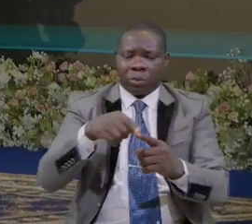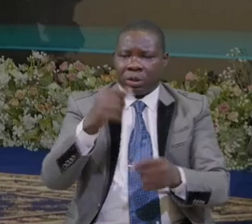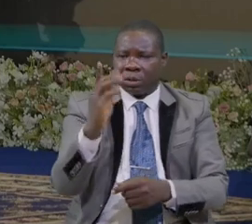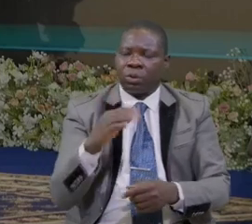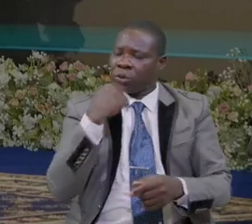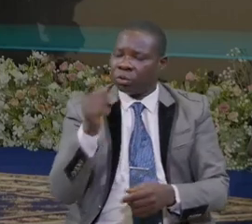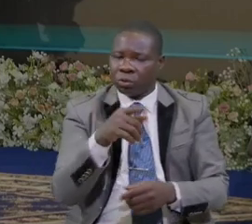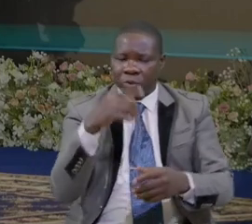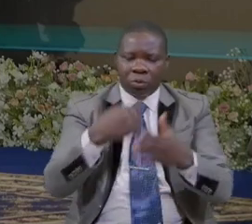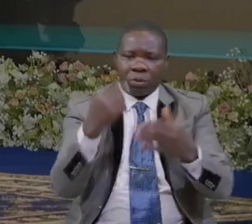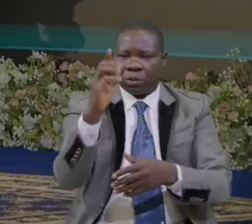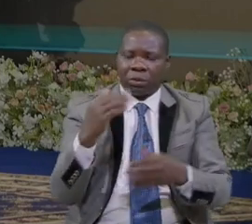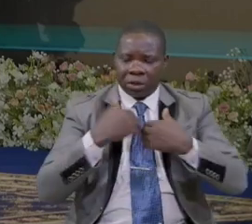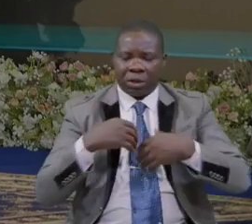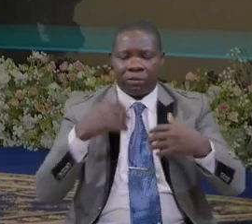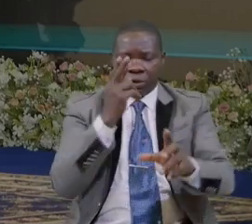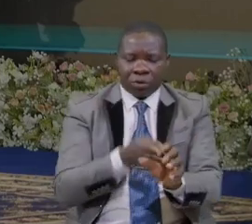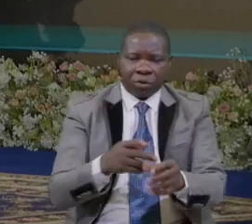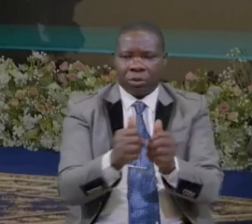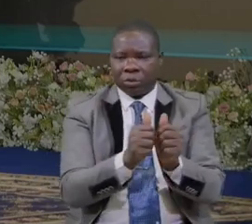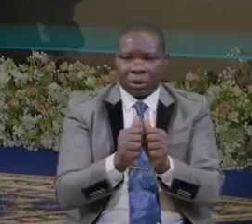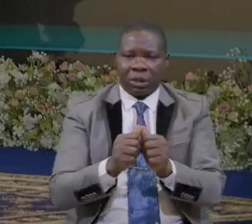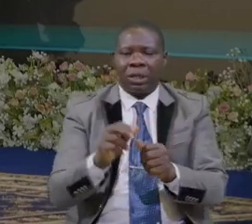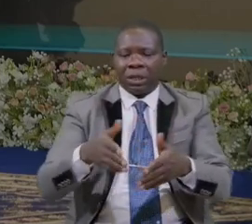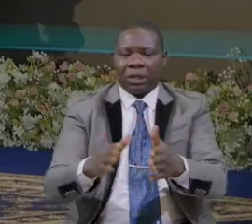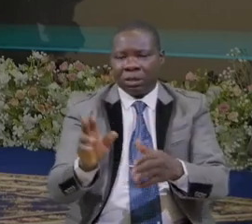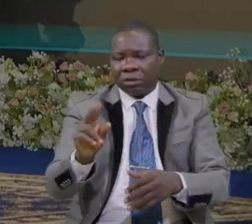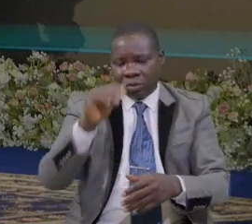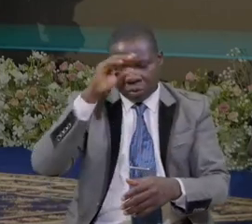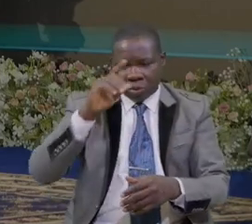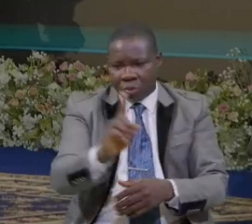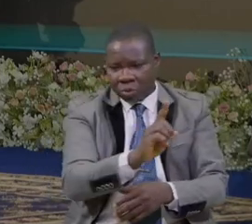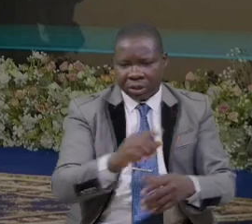ne sépare. C'est pas toi. Divorce,